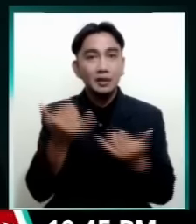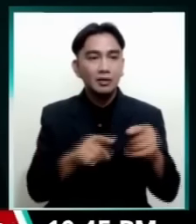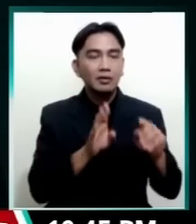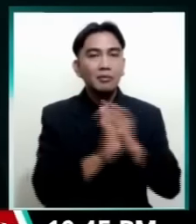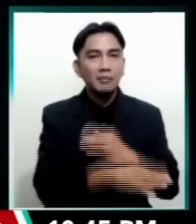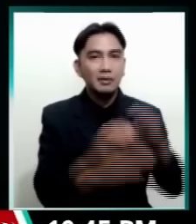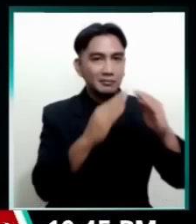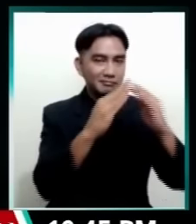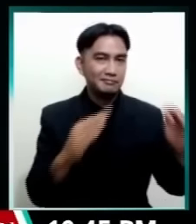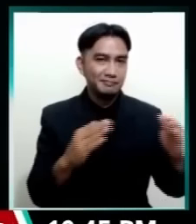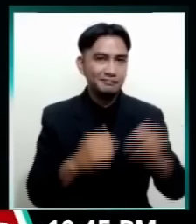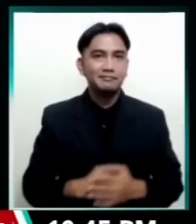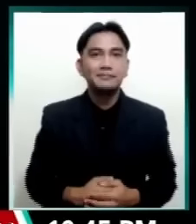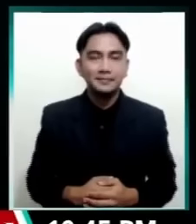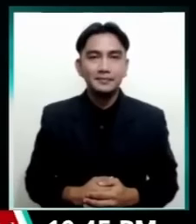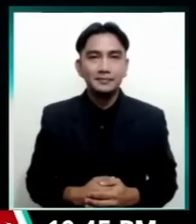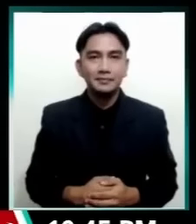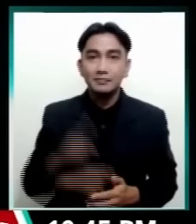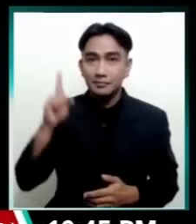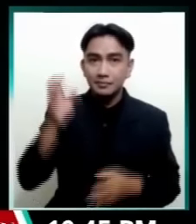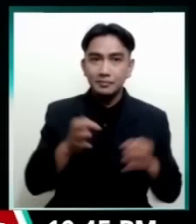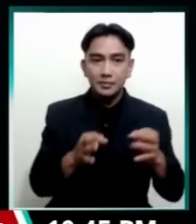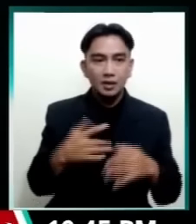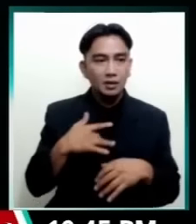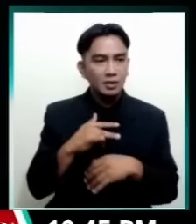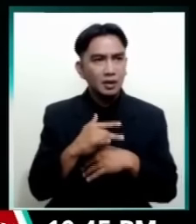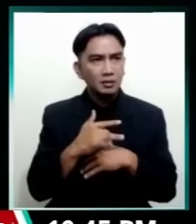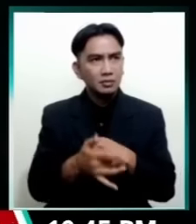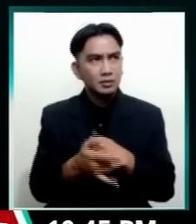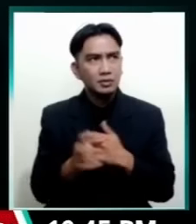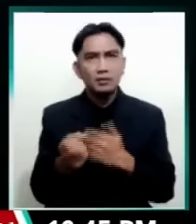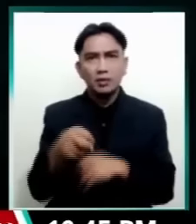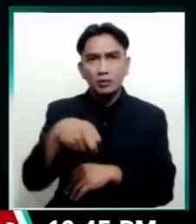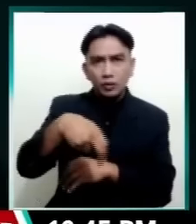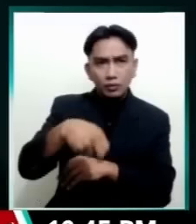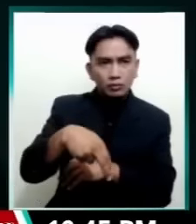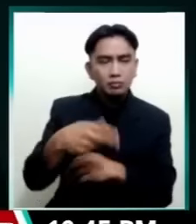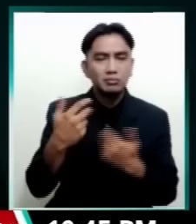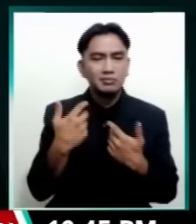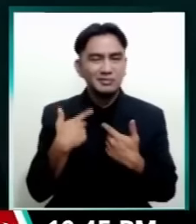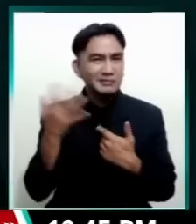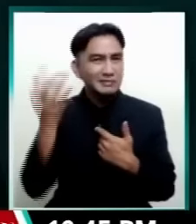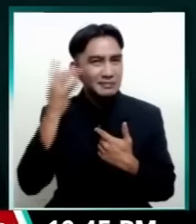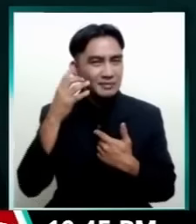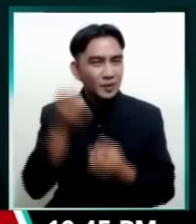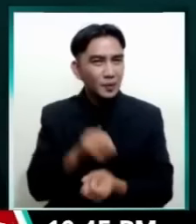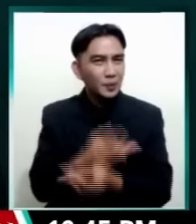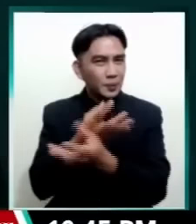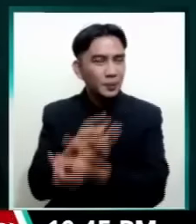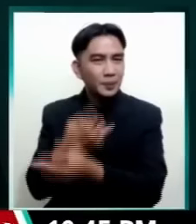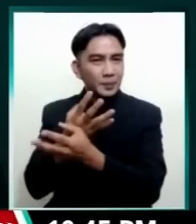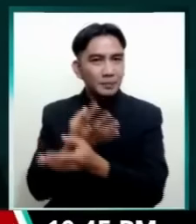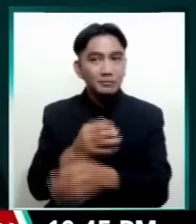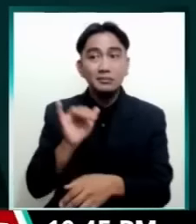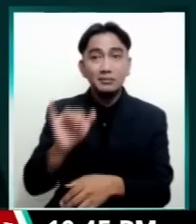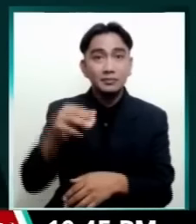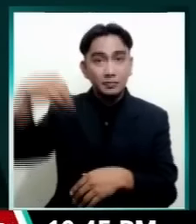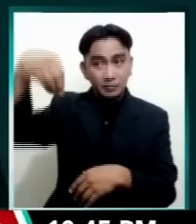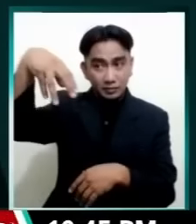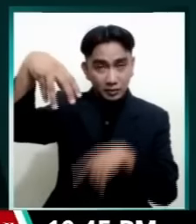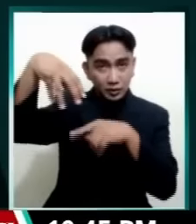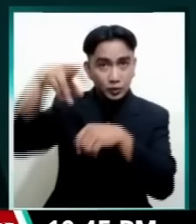bahay. Minsan, alas 12, alas 11 ng gabi, nagpapaputok po sila. Ang ilaw na ginagamit po